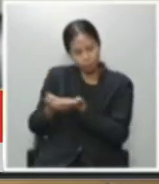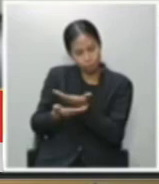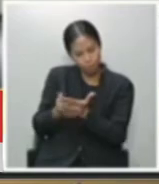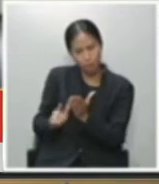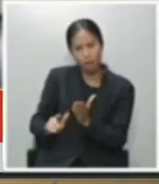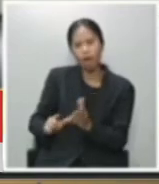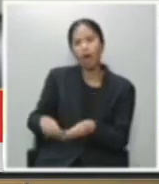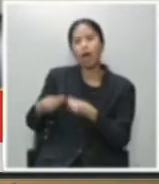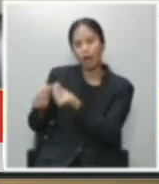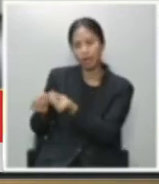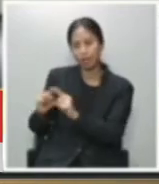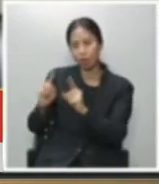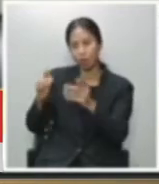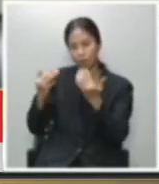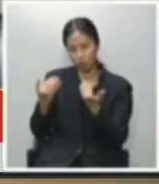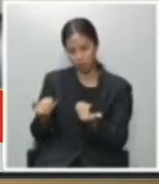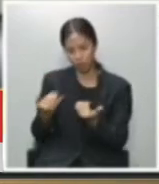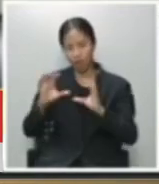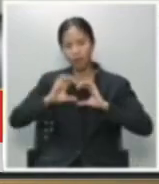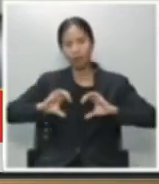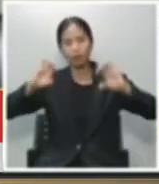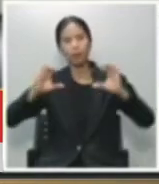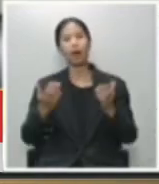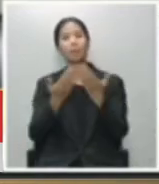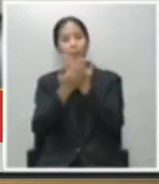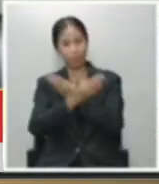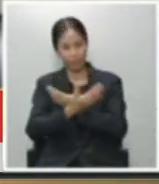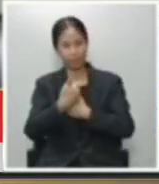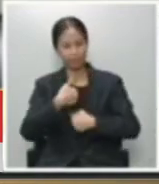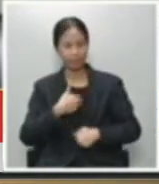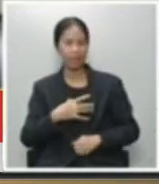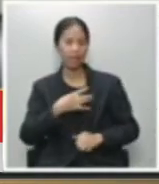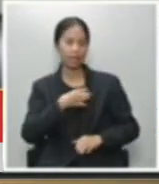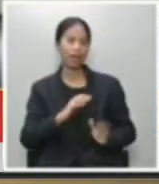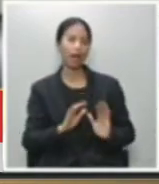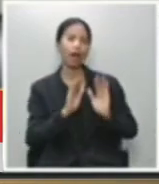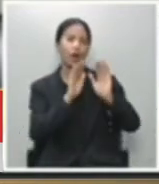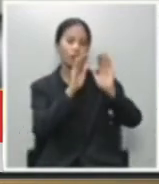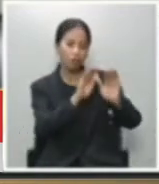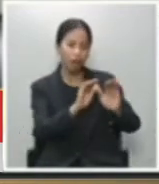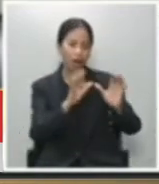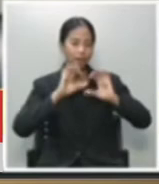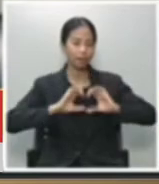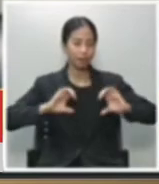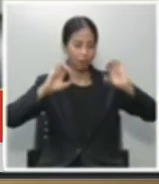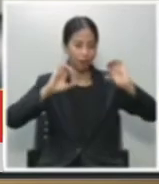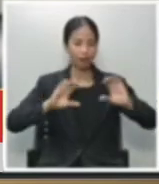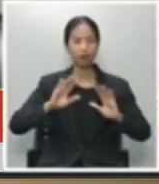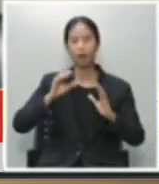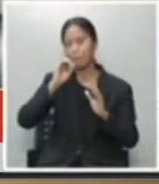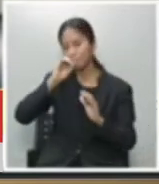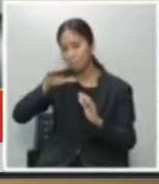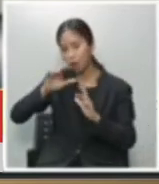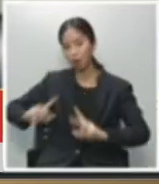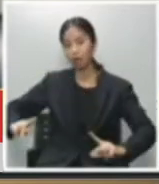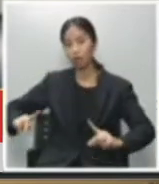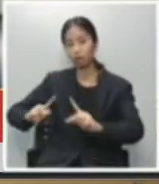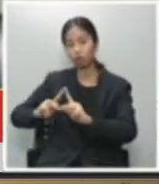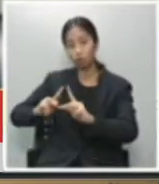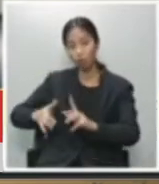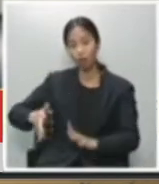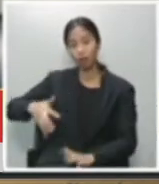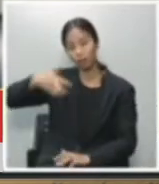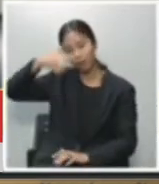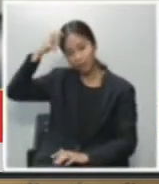ลี่ยนรัฐบาลขอฝากท่านประธานไปยังกรมส่งเสริมปกครองส่วนท้องถิ่นกระทรวงมหาดไทยช่วยจัดสรรงบประมาณ